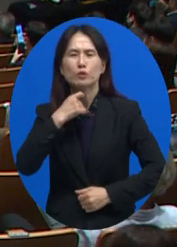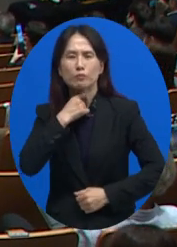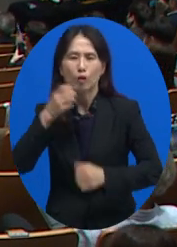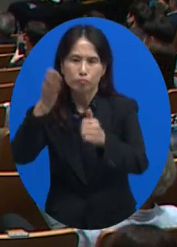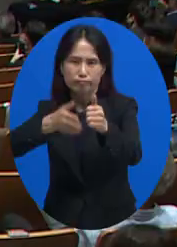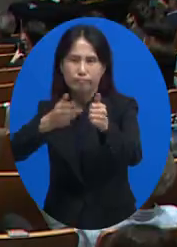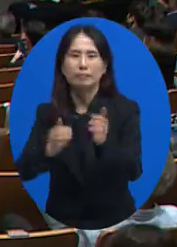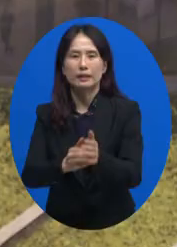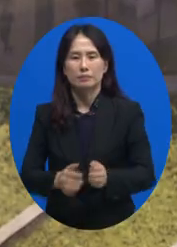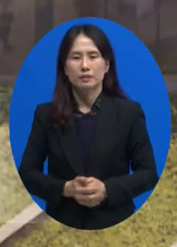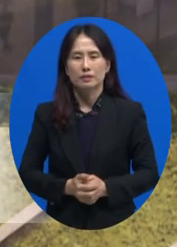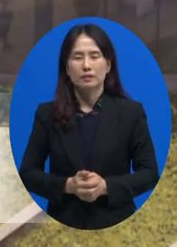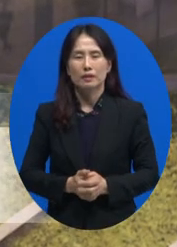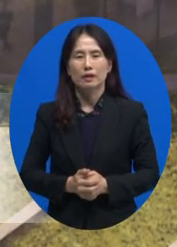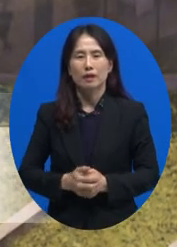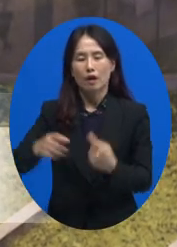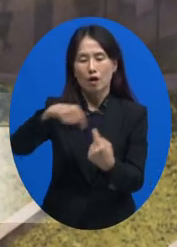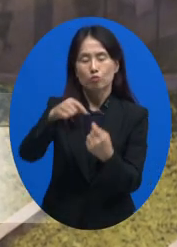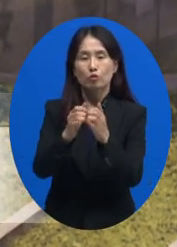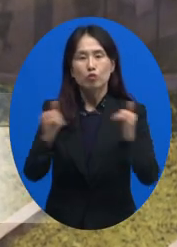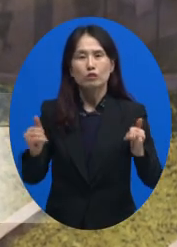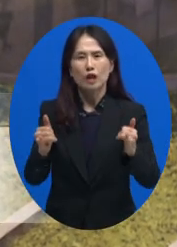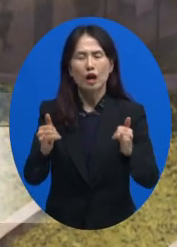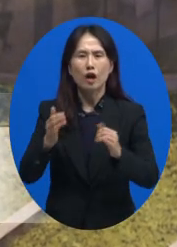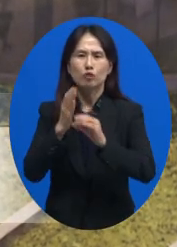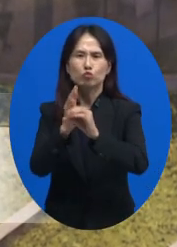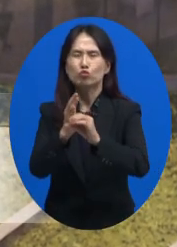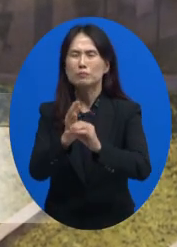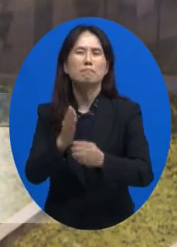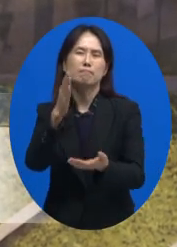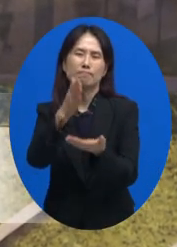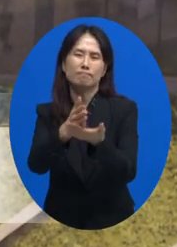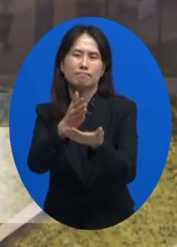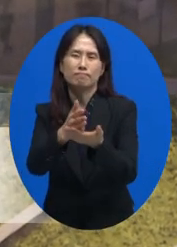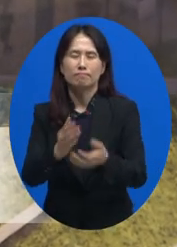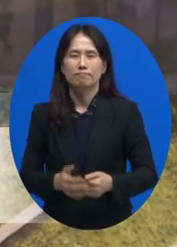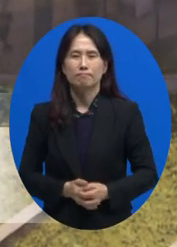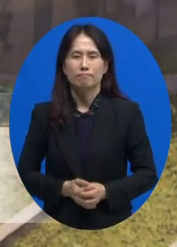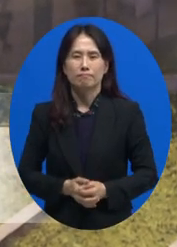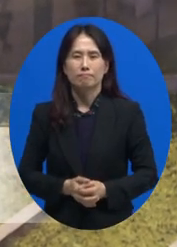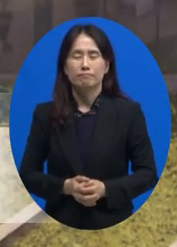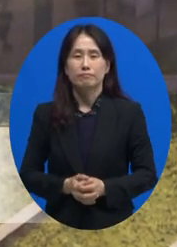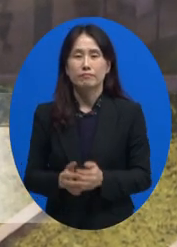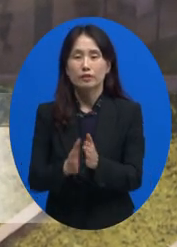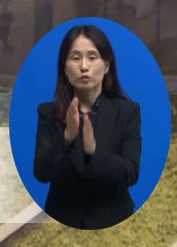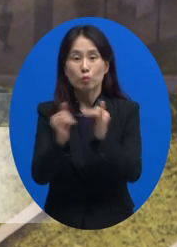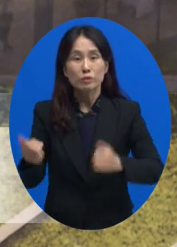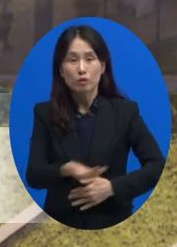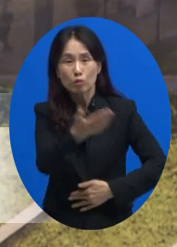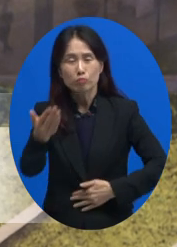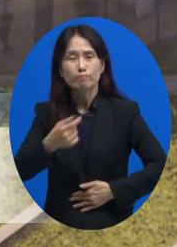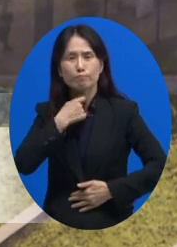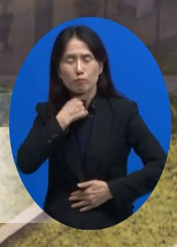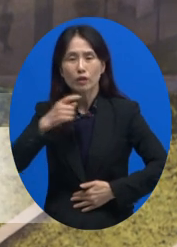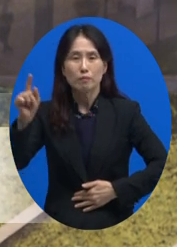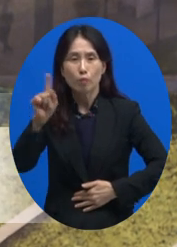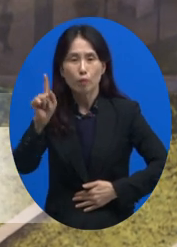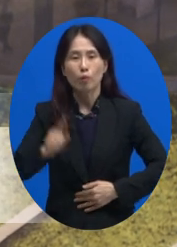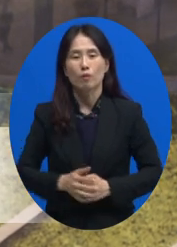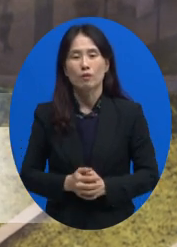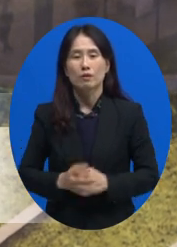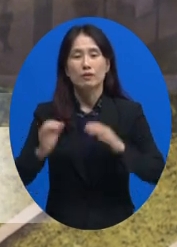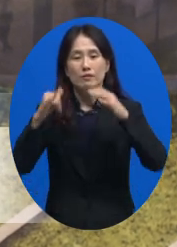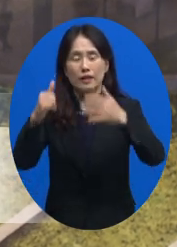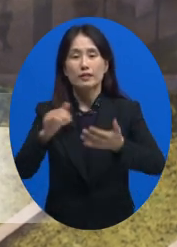남겼습니다. 공급자 위주로 도서관 짓거나 운영하지 않았으면 좋겠습니다. 우리 도민 여러분들이 정말 원하는 것이